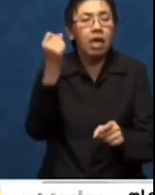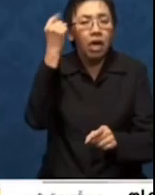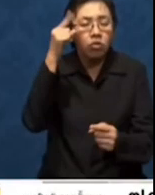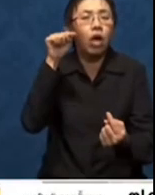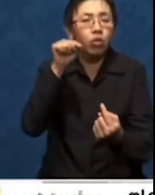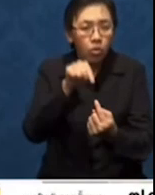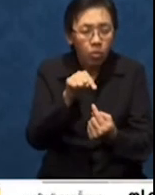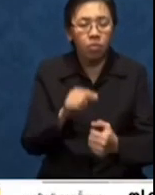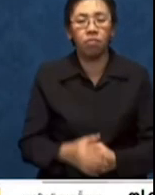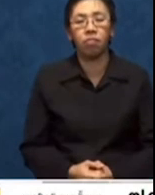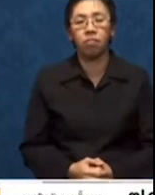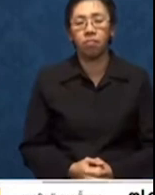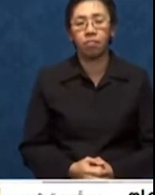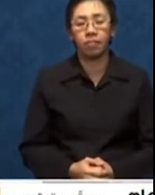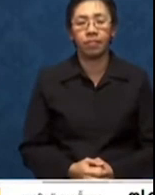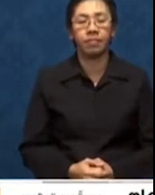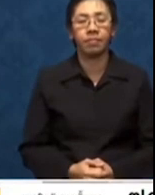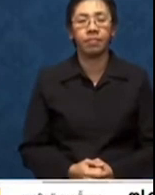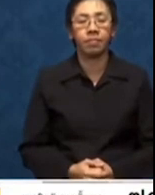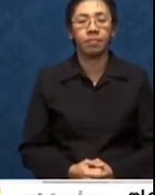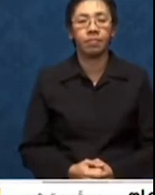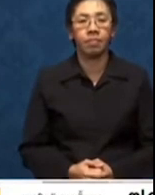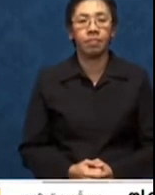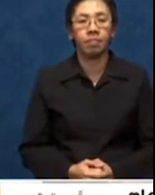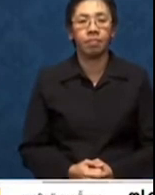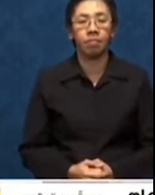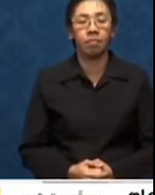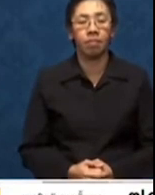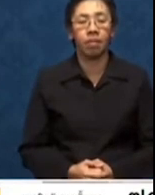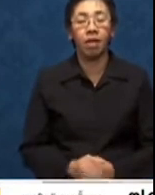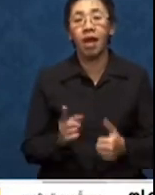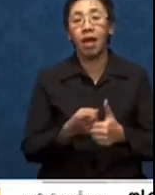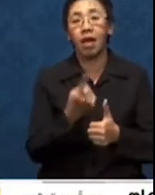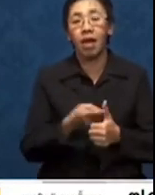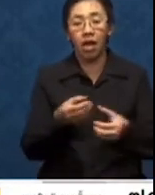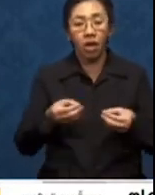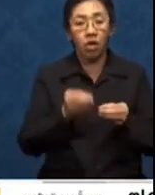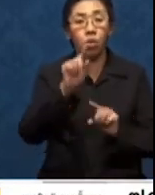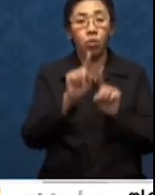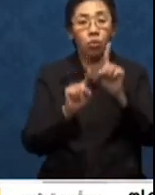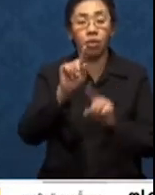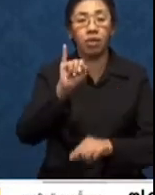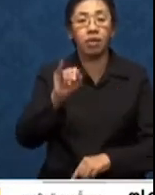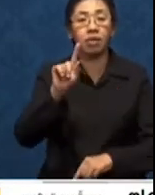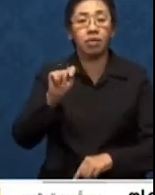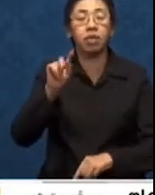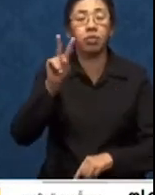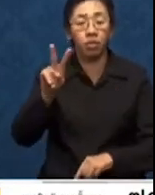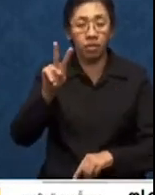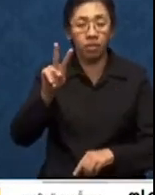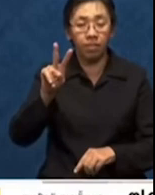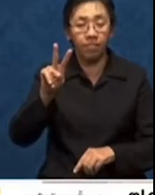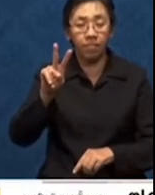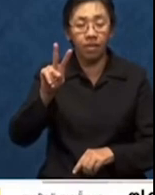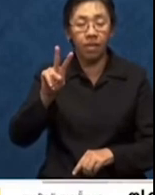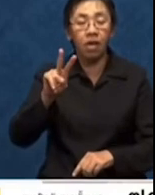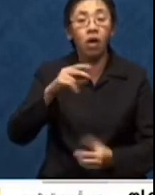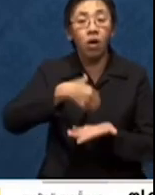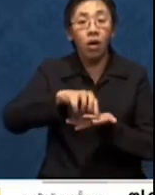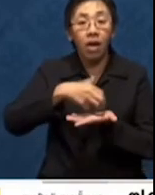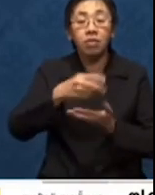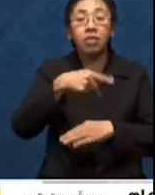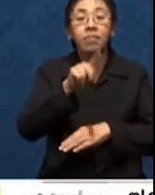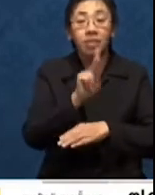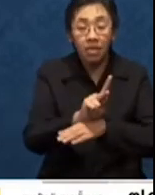ประเด็นแรกครับในเรื่องที่พูดถึงกรณีหุ้น ITV ต้องเรียนต่อท่านประธานครับว่า